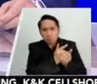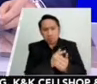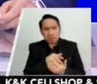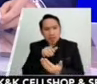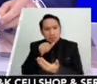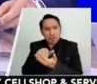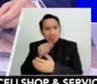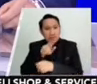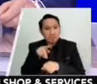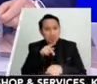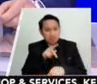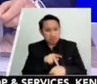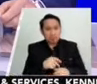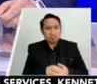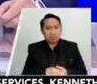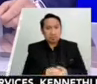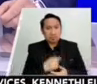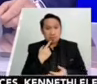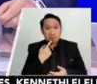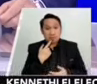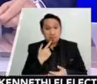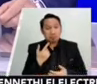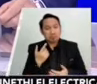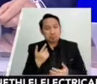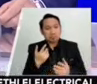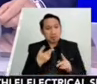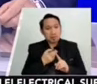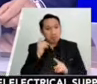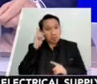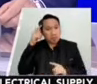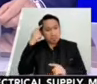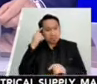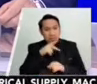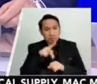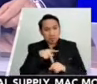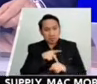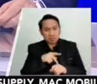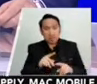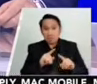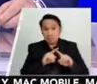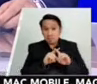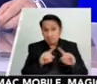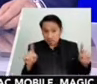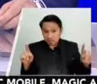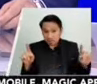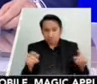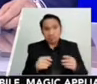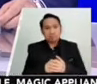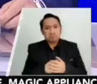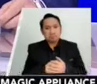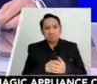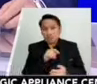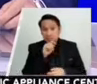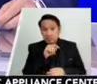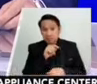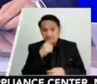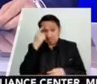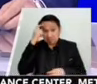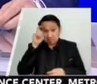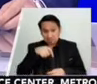ng Pilipinas. Gayunman, hindi raw ito dapat ituring na misunderstanding o aksidente lang at hindi pa man tuloy ang humuhupa ang